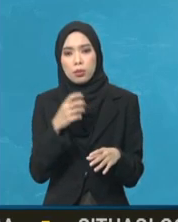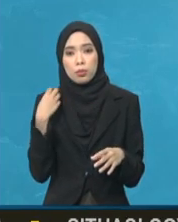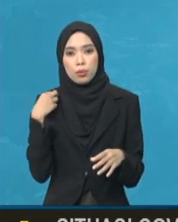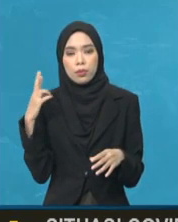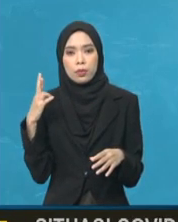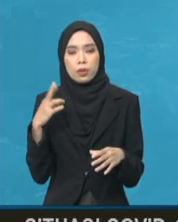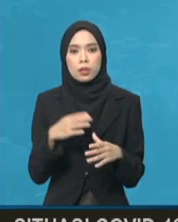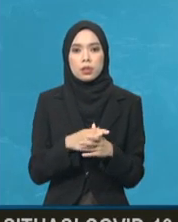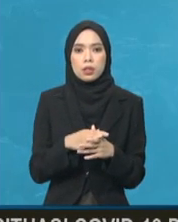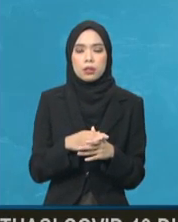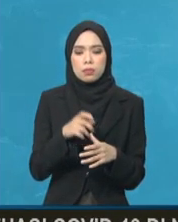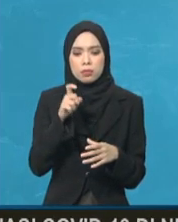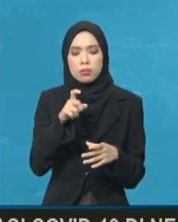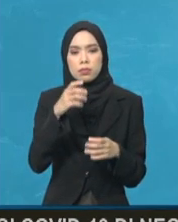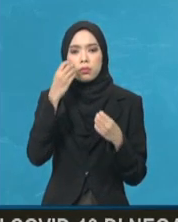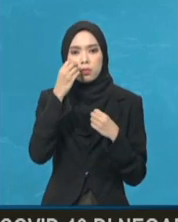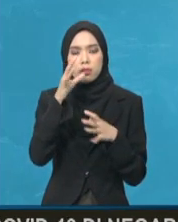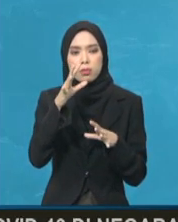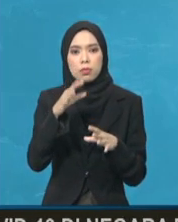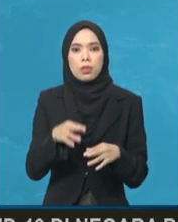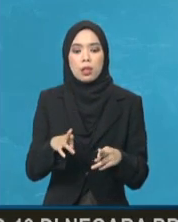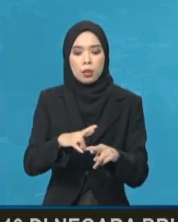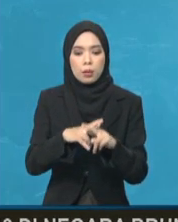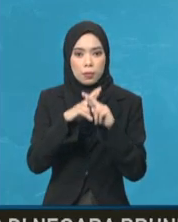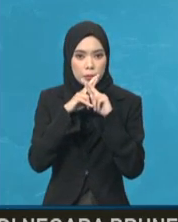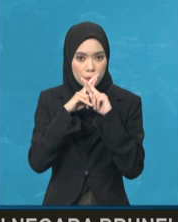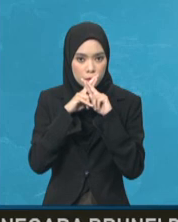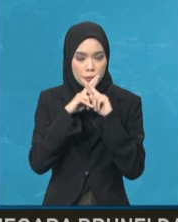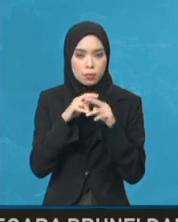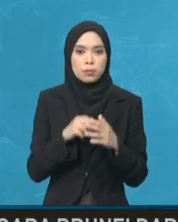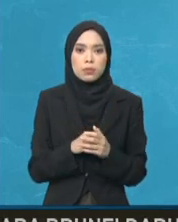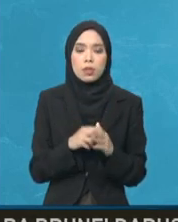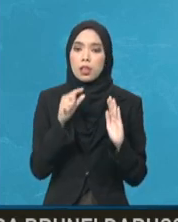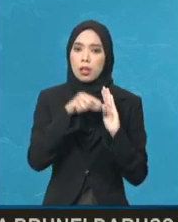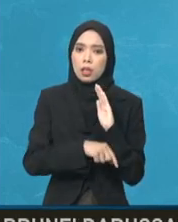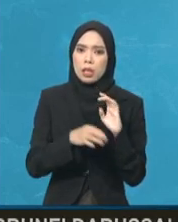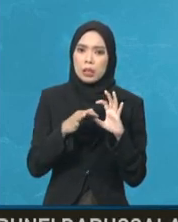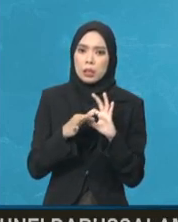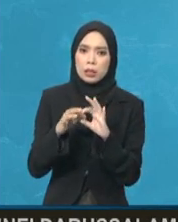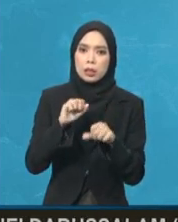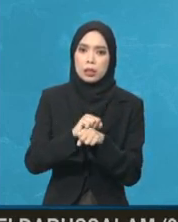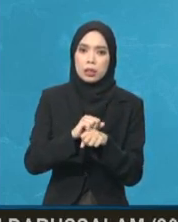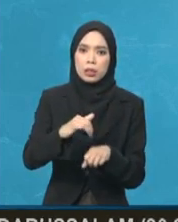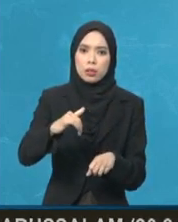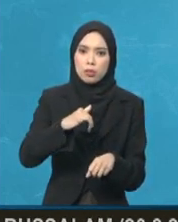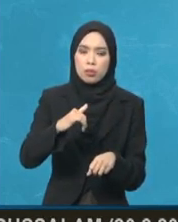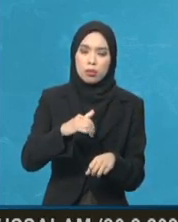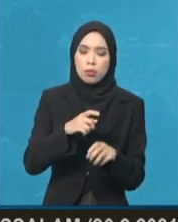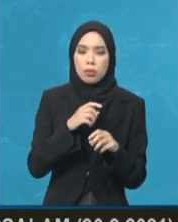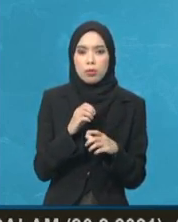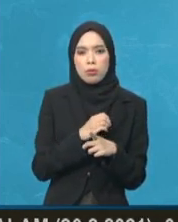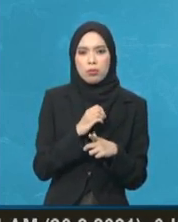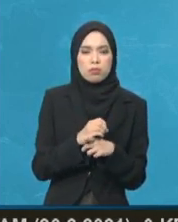maklumat individu adalah disimpan sulit dan dirahasiakan kegagalan untuk bekerjasama atau tidak memberikan maklumat